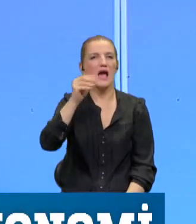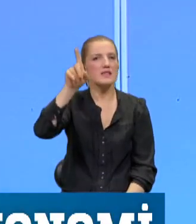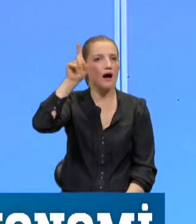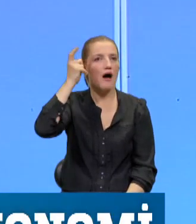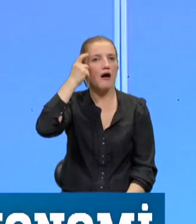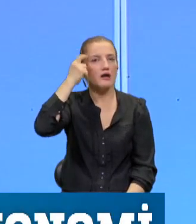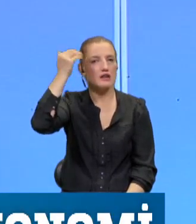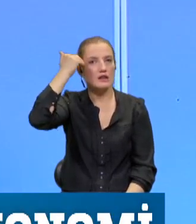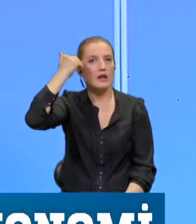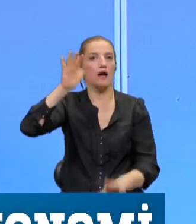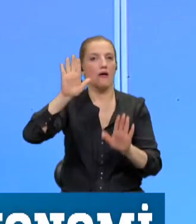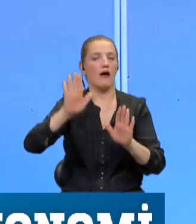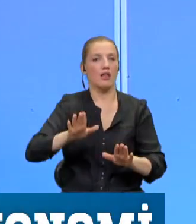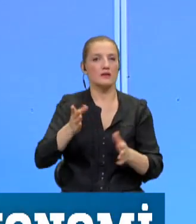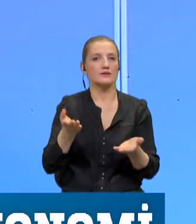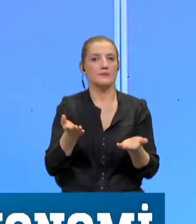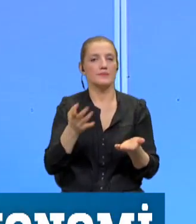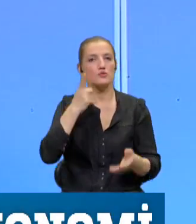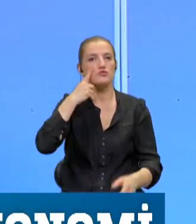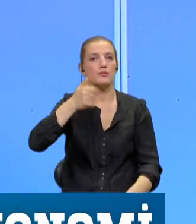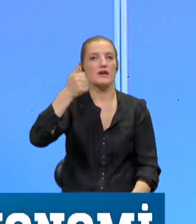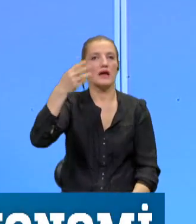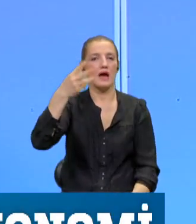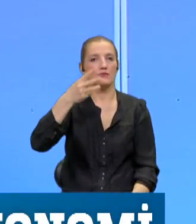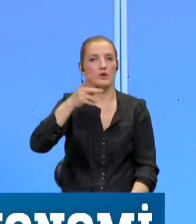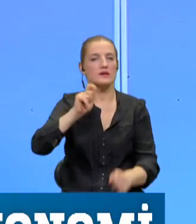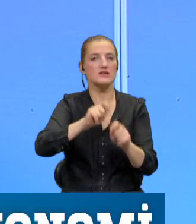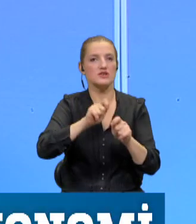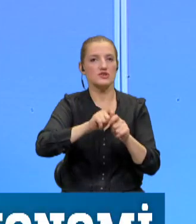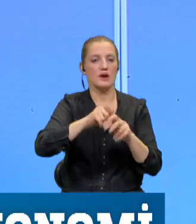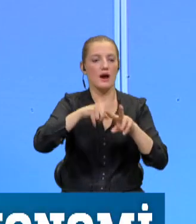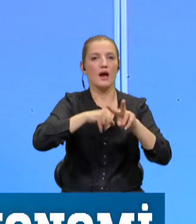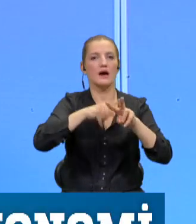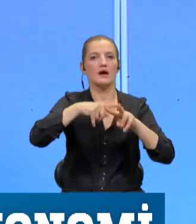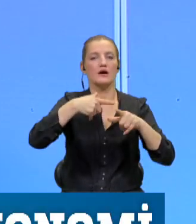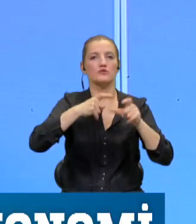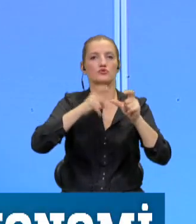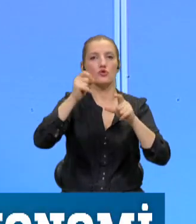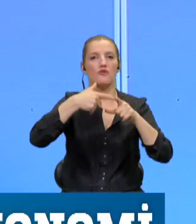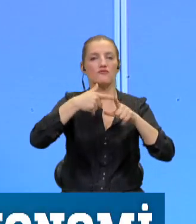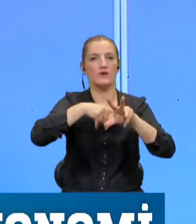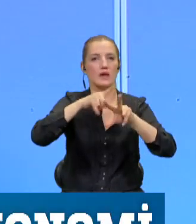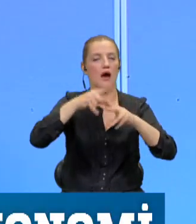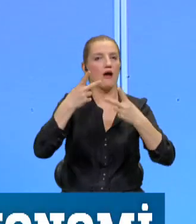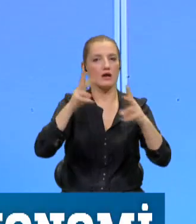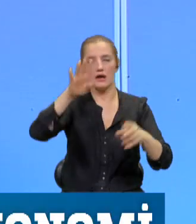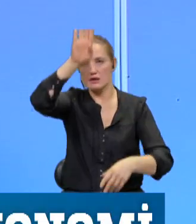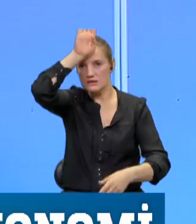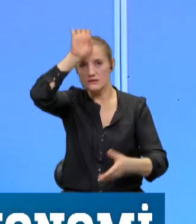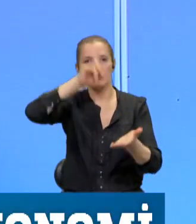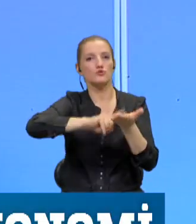en akılda kalan şeyler ver o cumhurbaşkanının yaptığı işleri de Ayasofya'nın açılması İstanbul